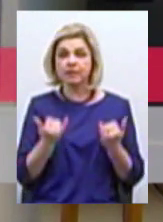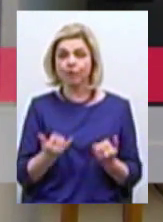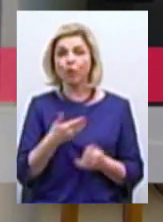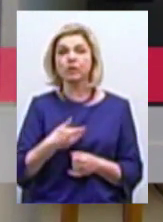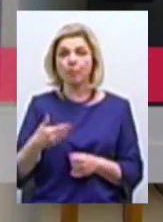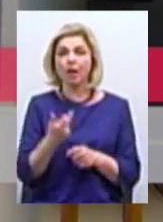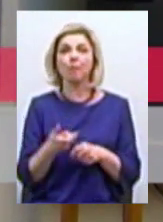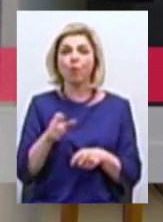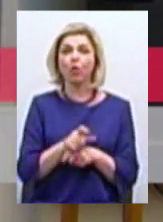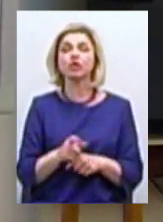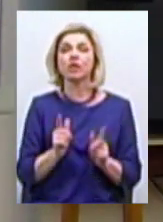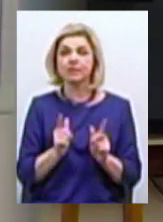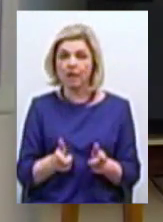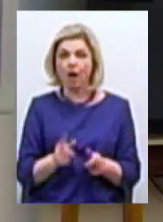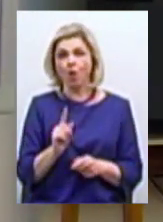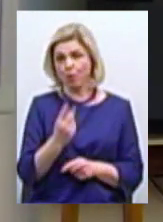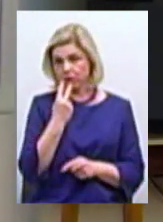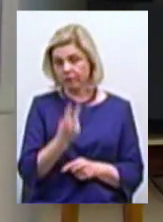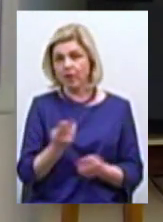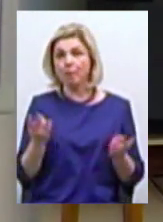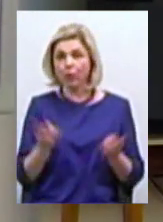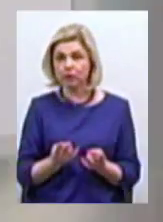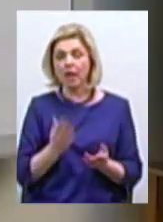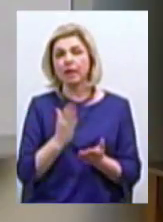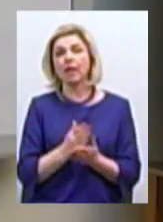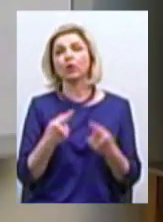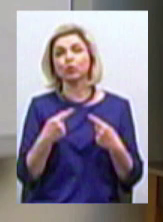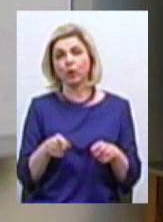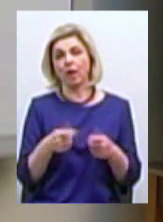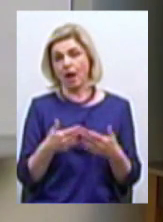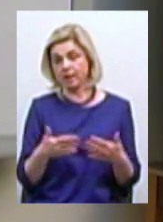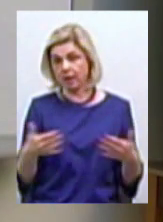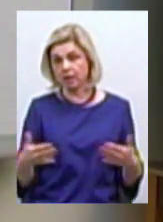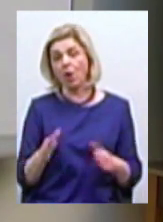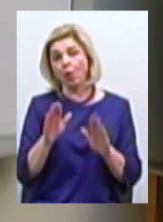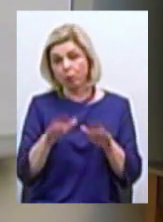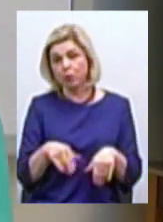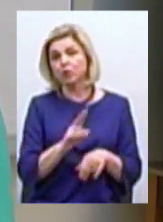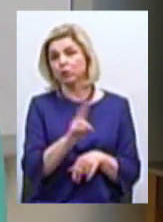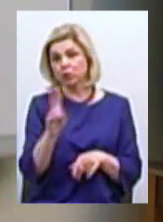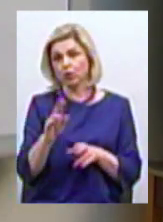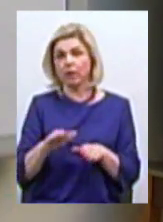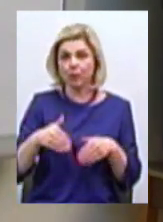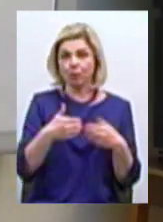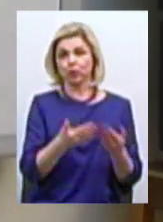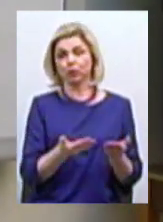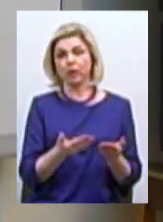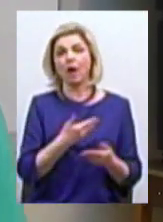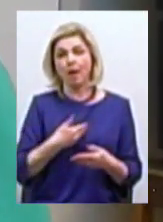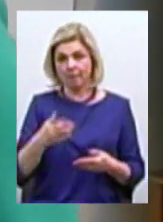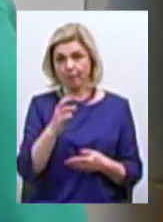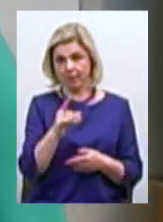тому що бачимо, що воно потрібно. Якщо є другі альтернативи, ну хай їх хтось запропонує. Ну, ми б теж